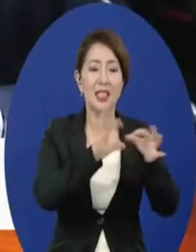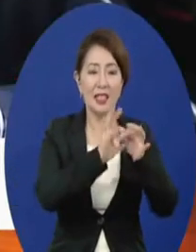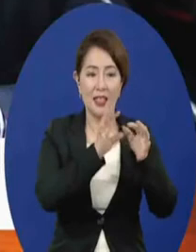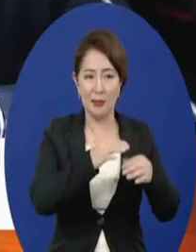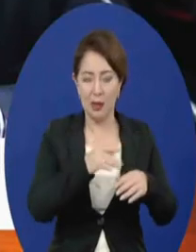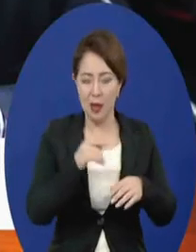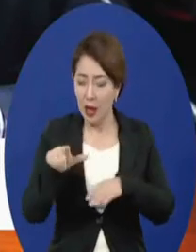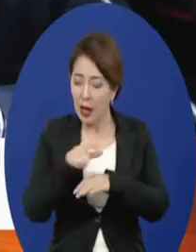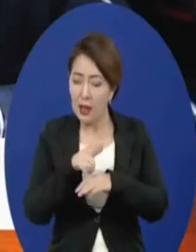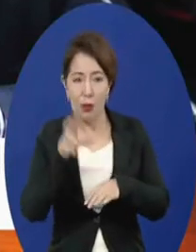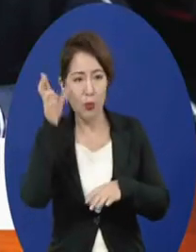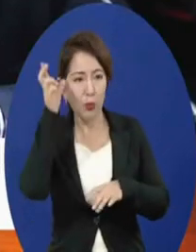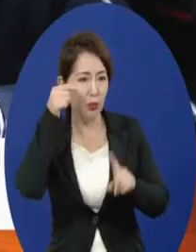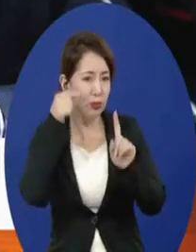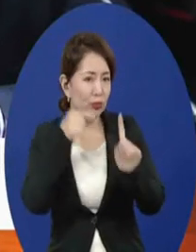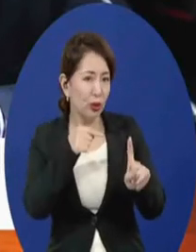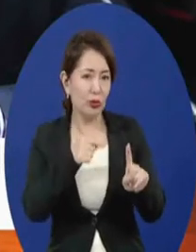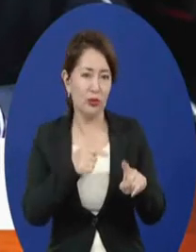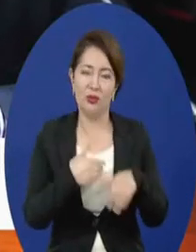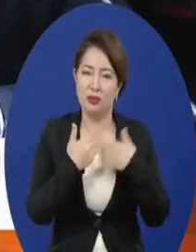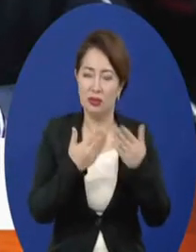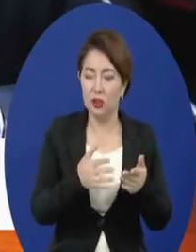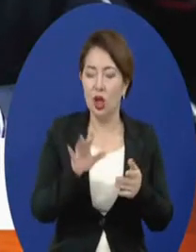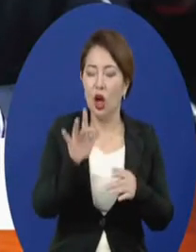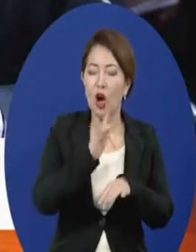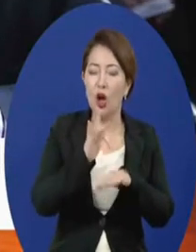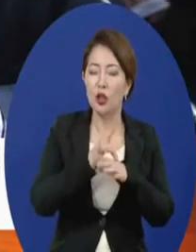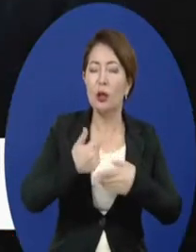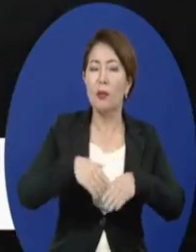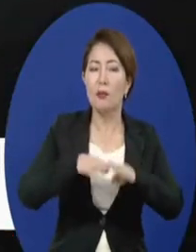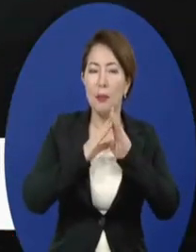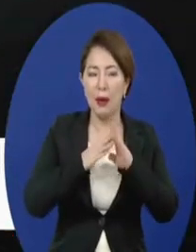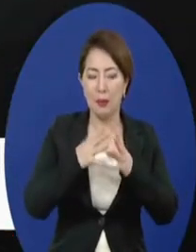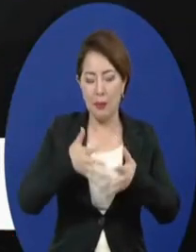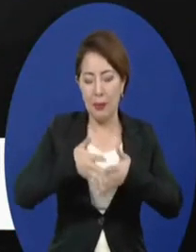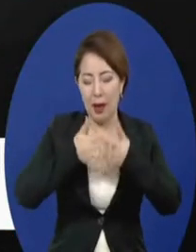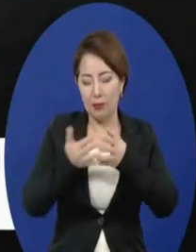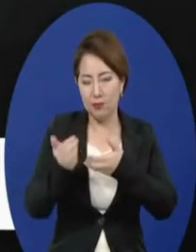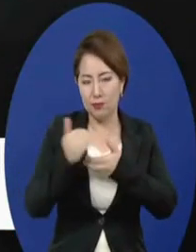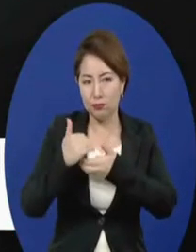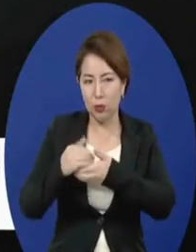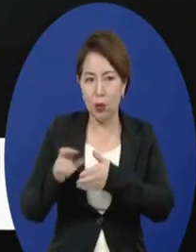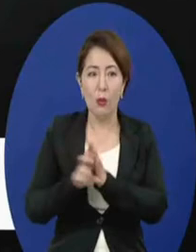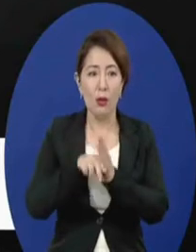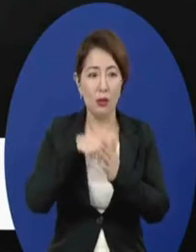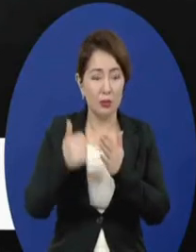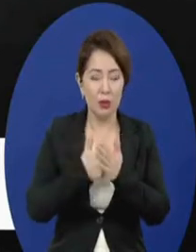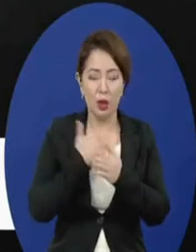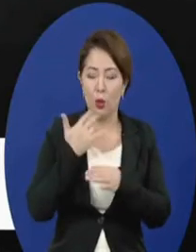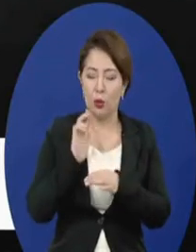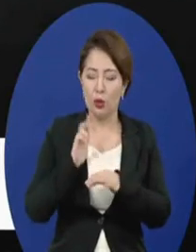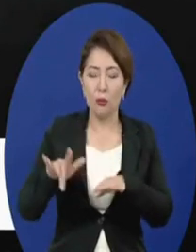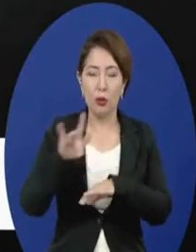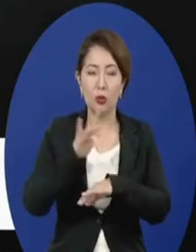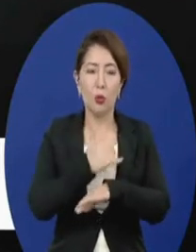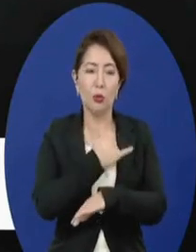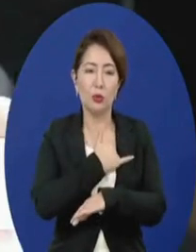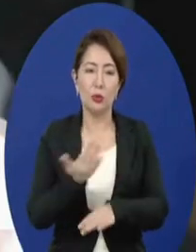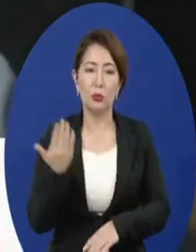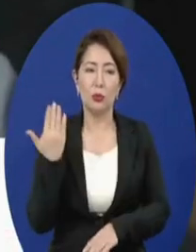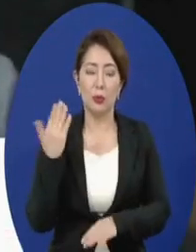аль нэг байршилд нь боловсролын салбарынханд зориулсан хотгон байгуулж орон сууцжуулах бүрэн боломжтой гэдгийг нийслэлийн удирдлагууд